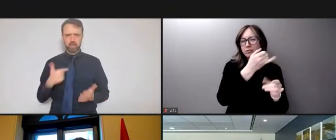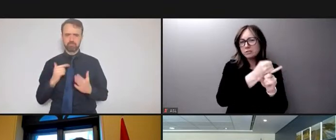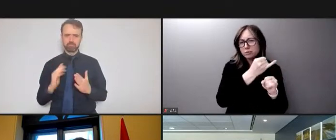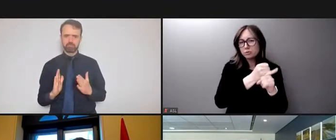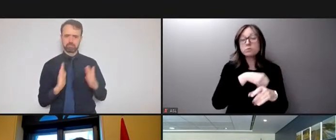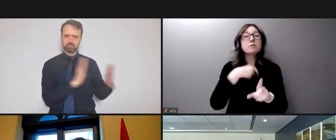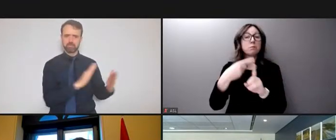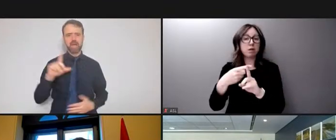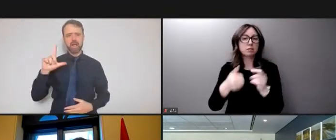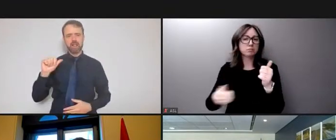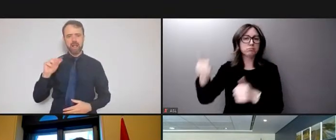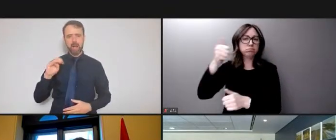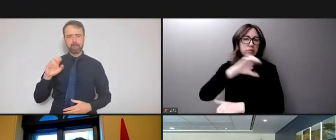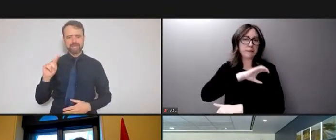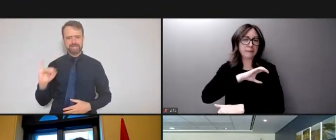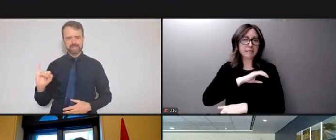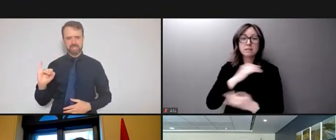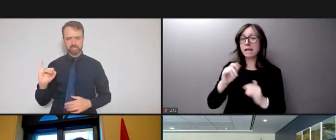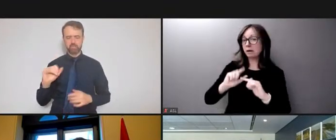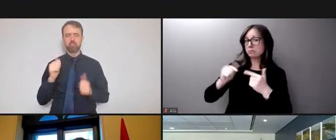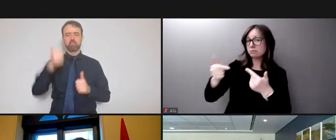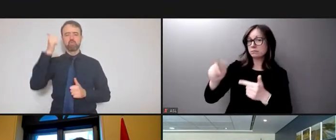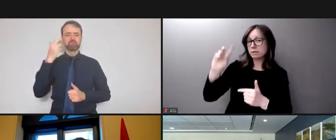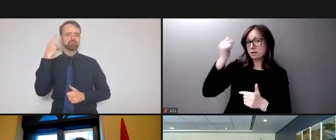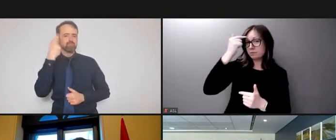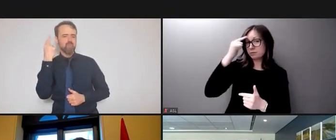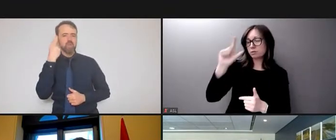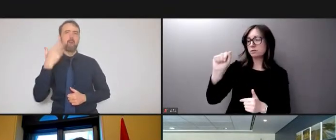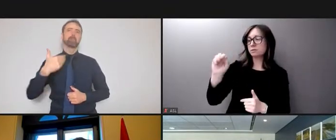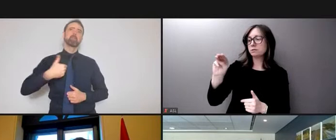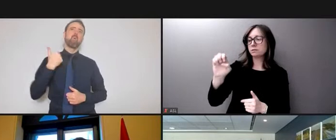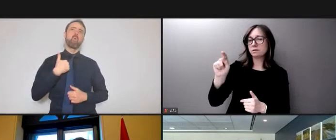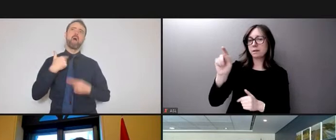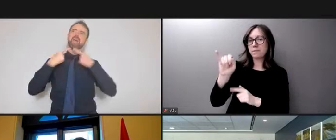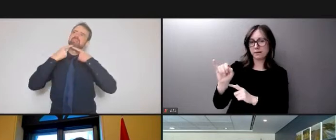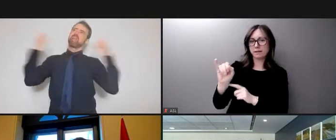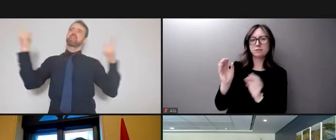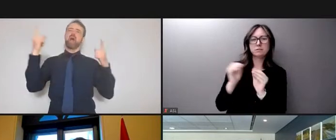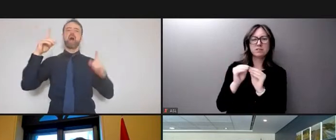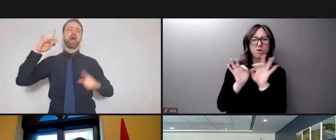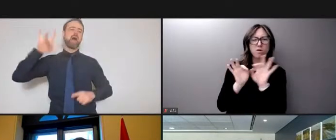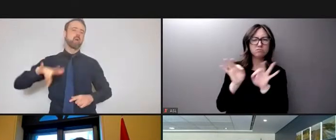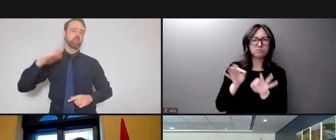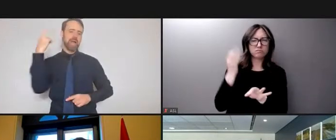Lemethy pour la justification de l'évocation de la loi de mesure d'agence.